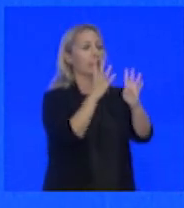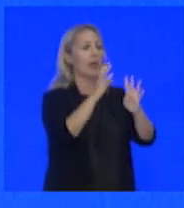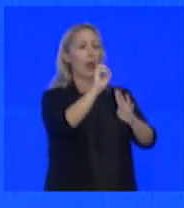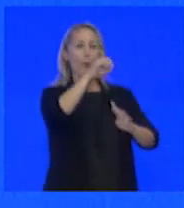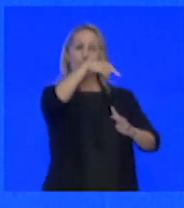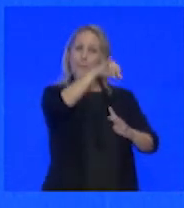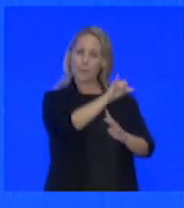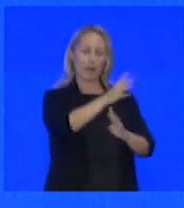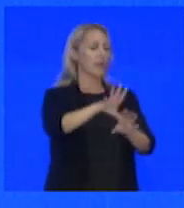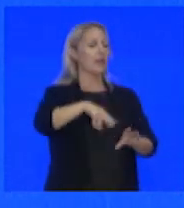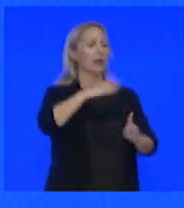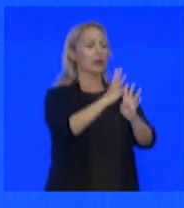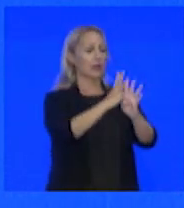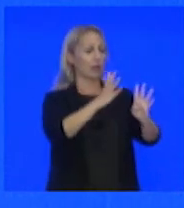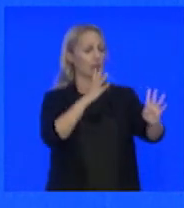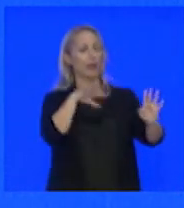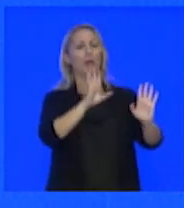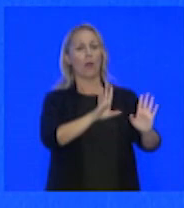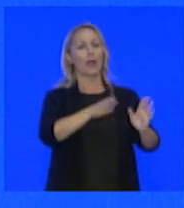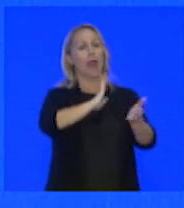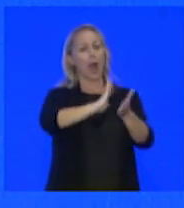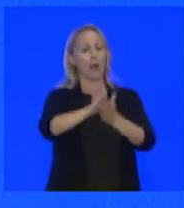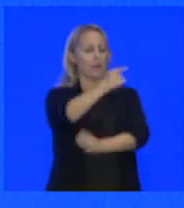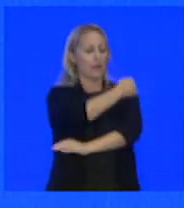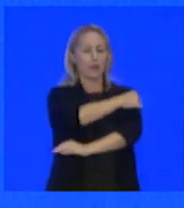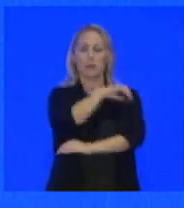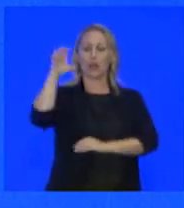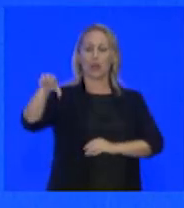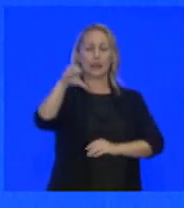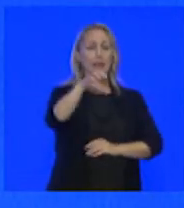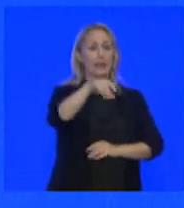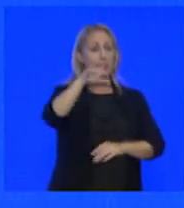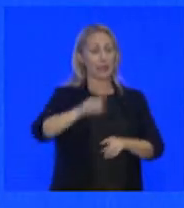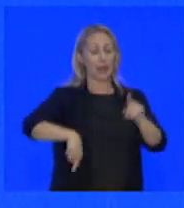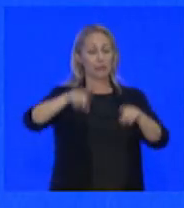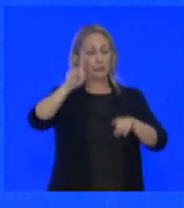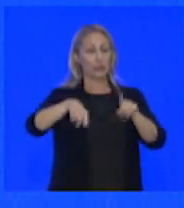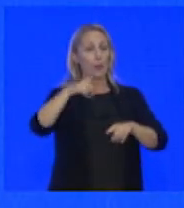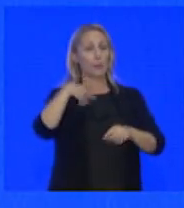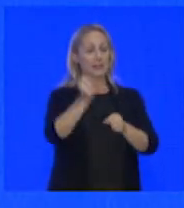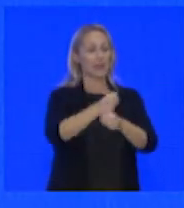λίγο τα ακριβά φάρμακα θα φτάνουν στο σπίτι ή σε κοντινά φαρμακεία χωρίς κόστος για τον πολίτη.